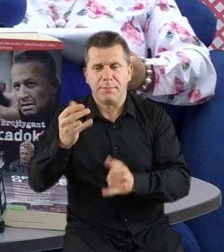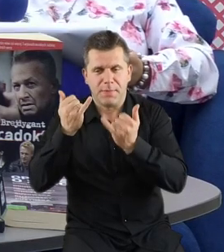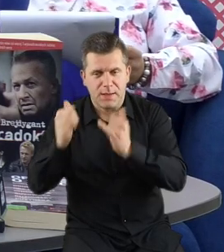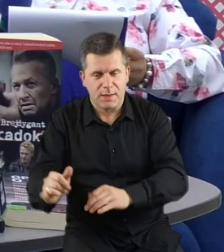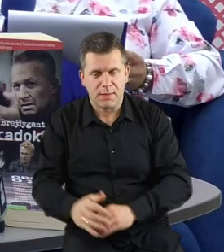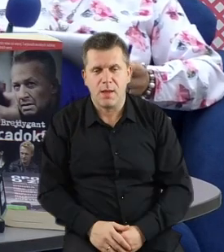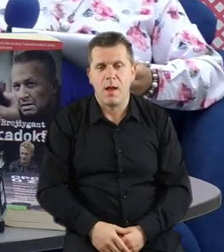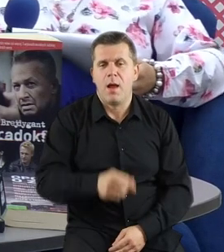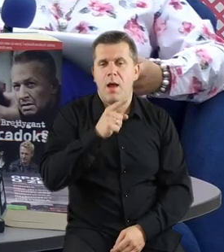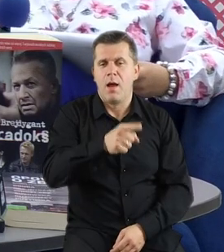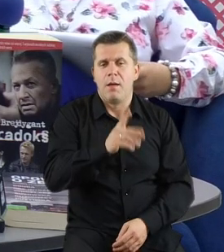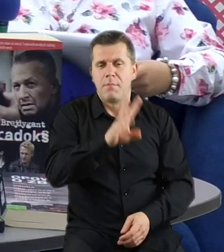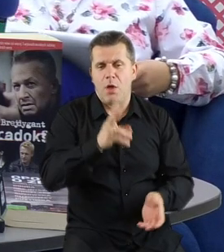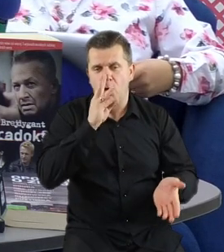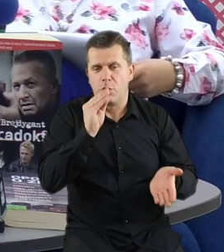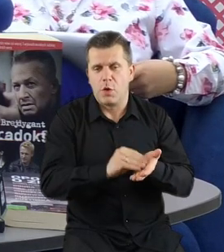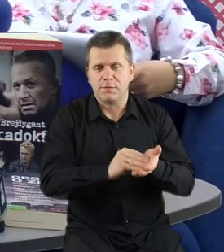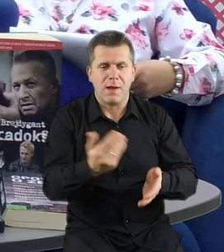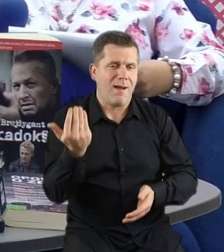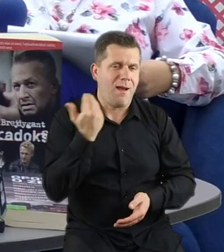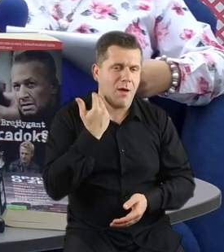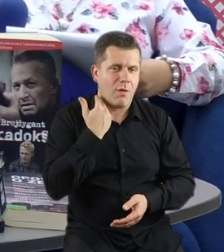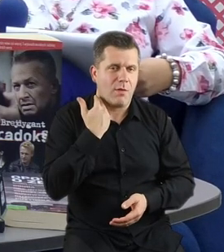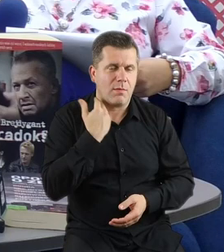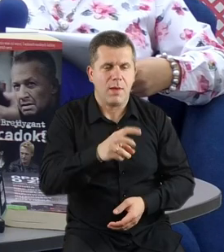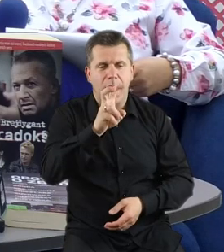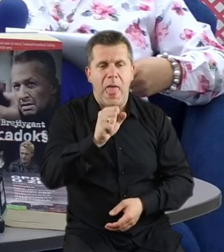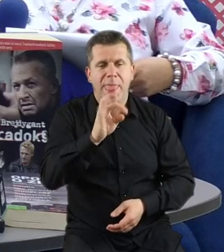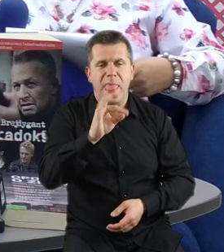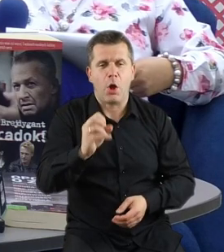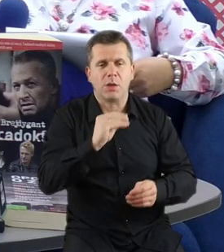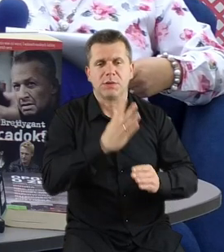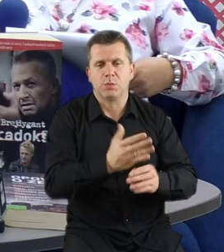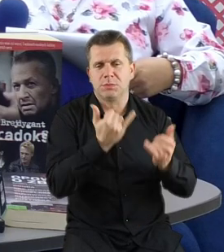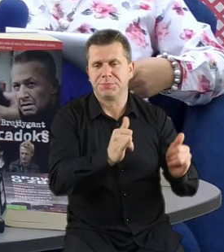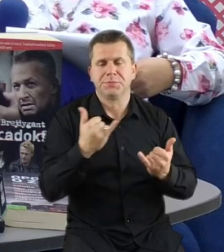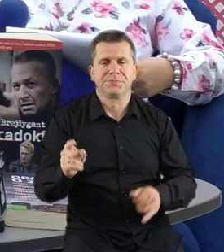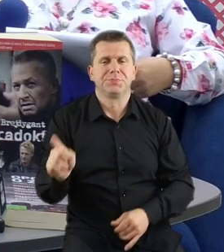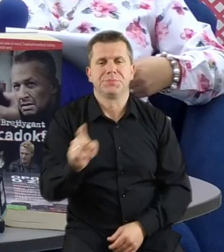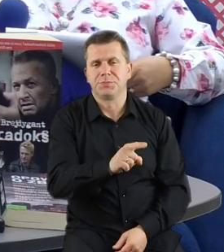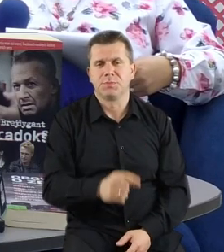jest bohaterka z doświadczeniami alkoholowymi, heteroseksualnym.